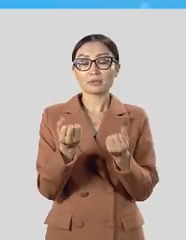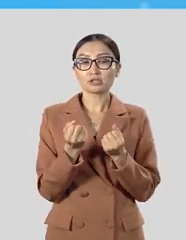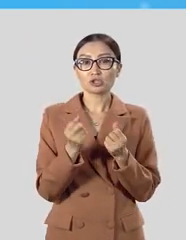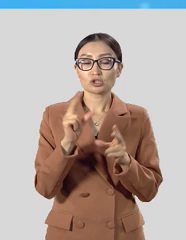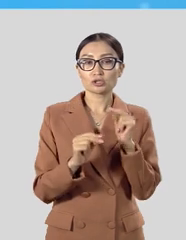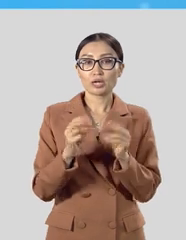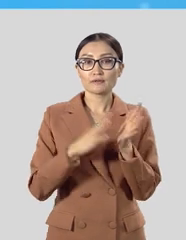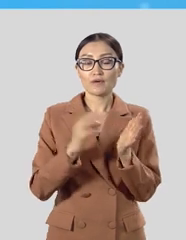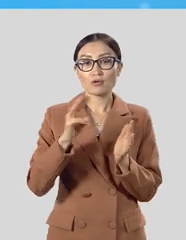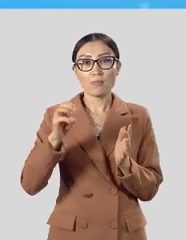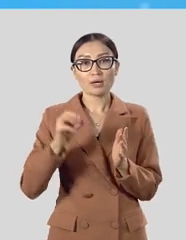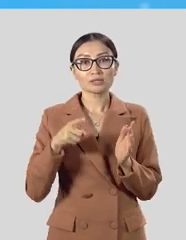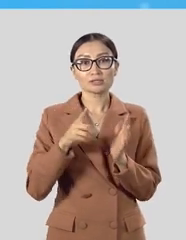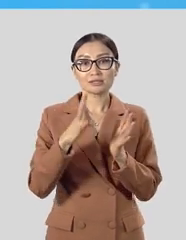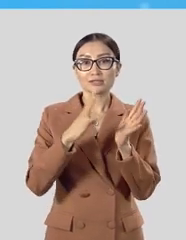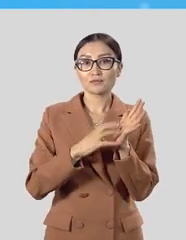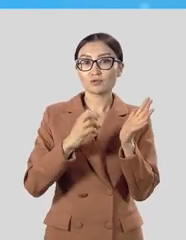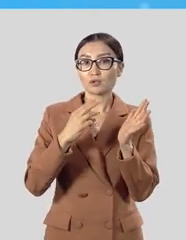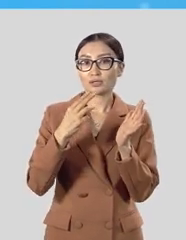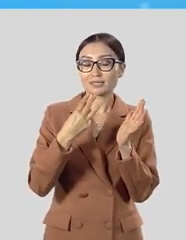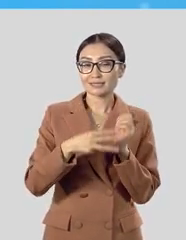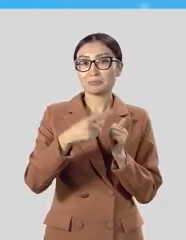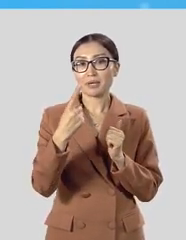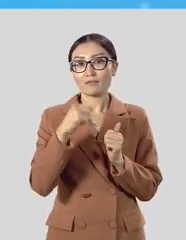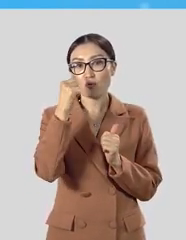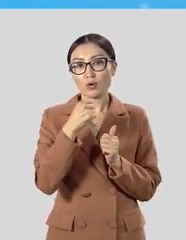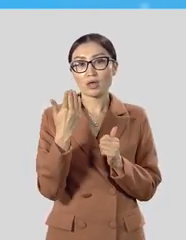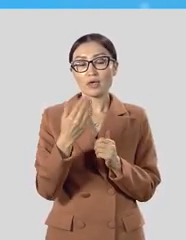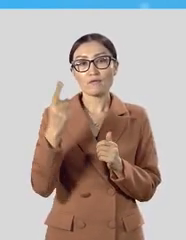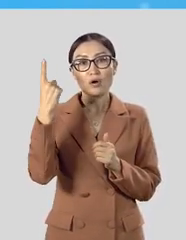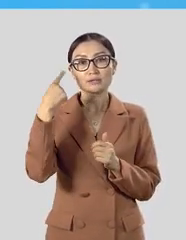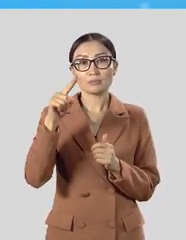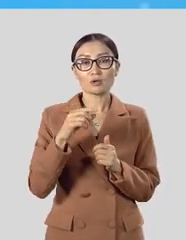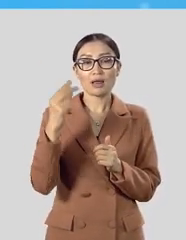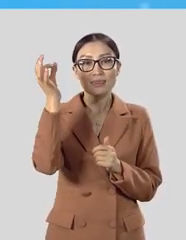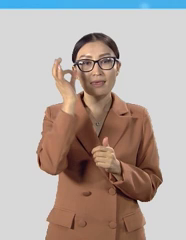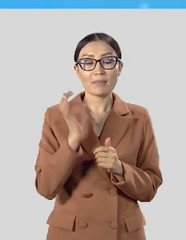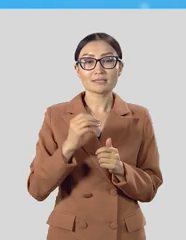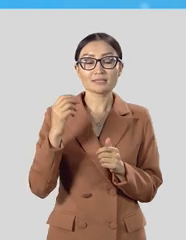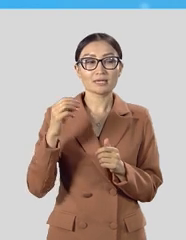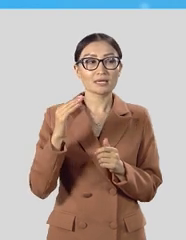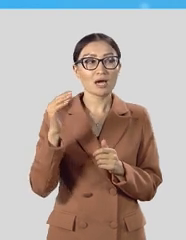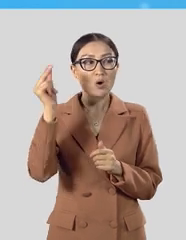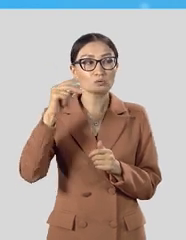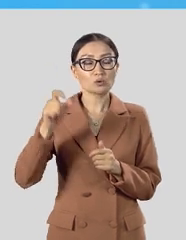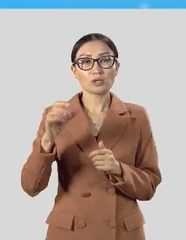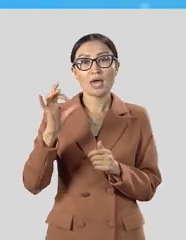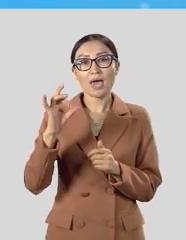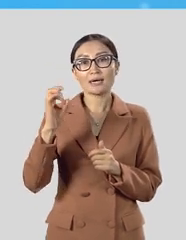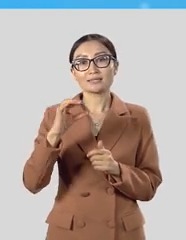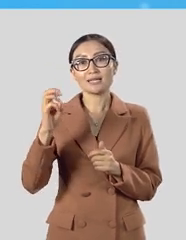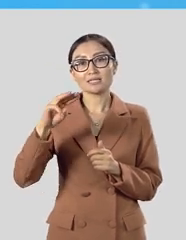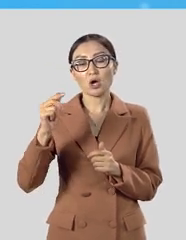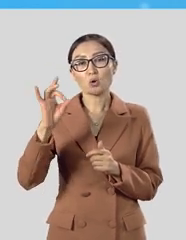считать 9 марта 1931 года. Его изобрел немецкий физик Эрнст Руска, которому